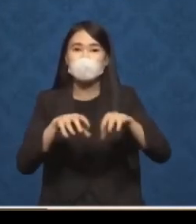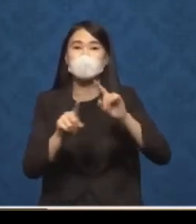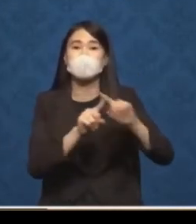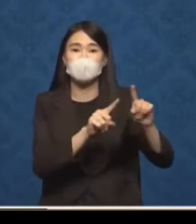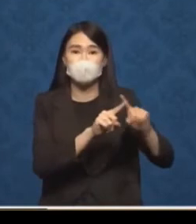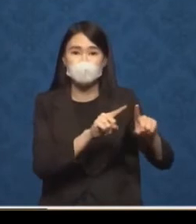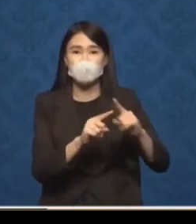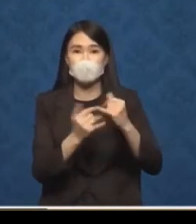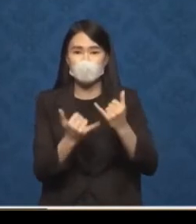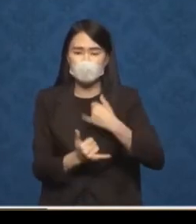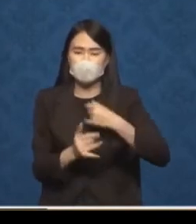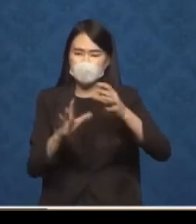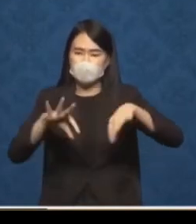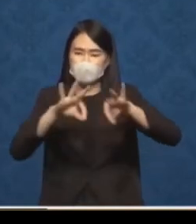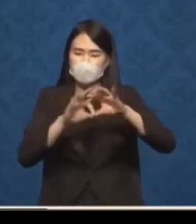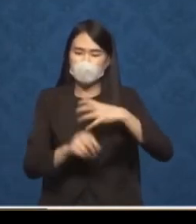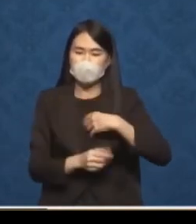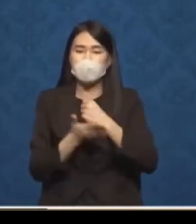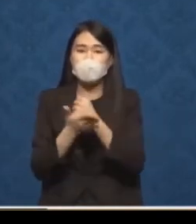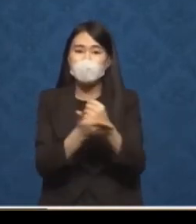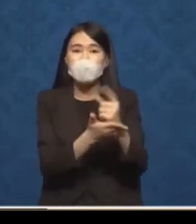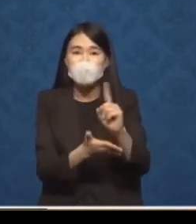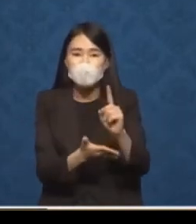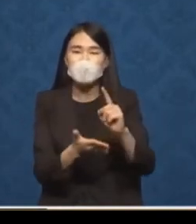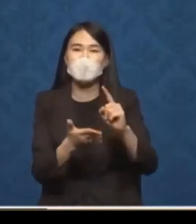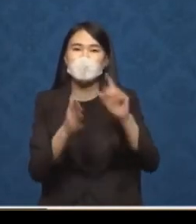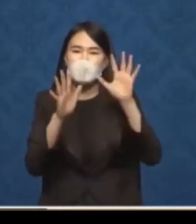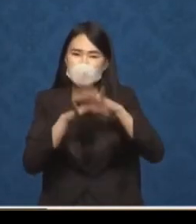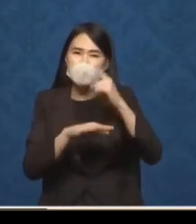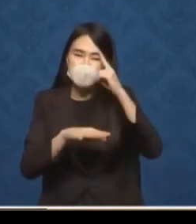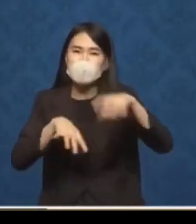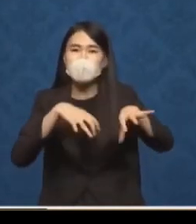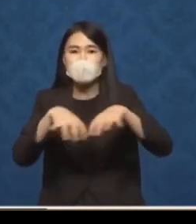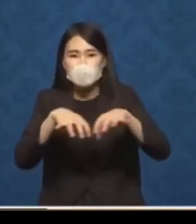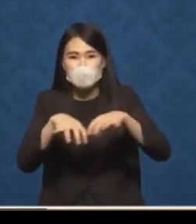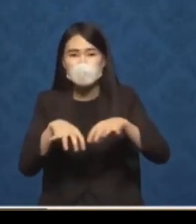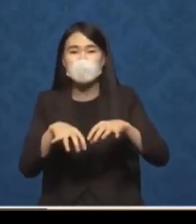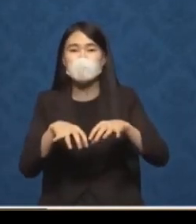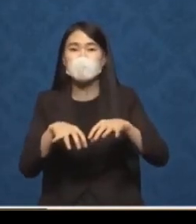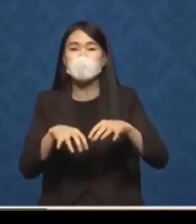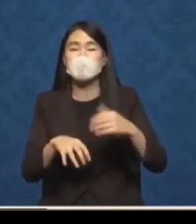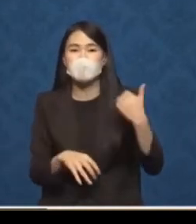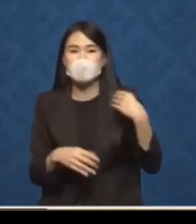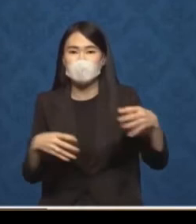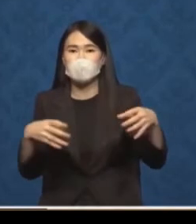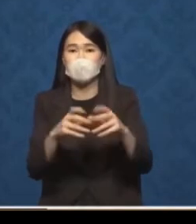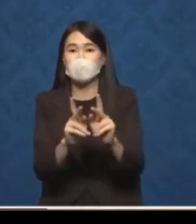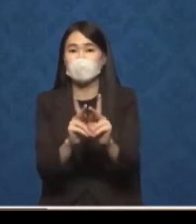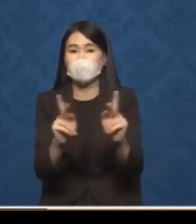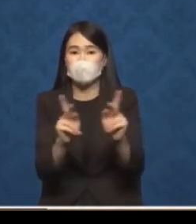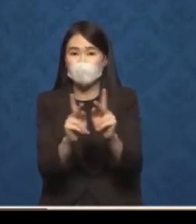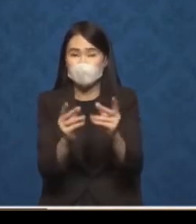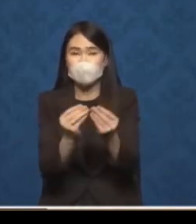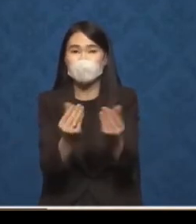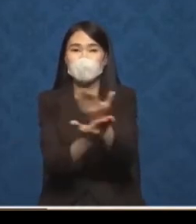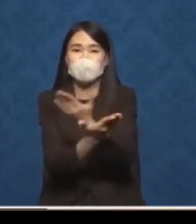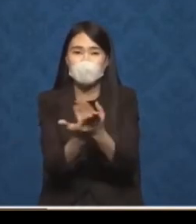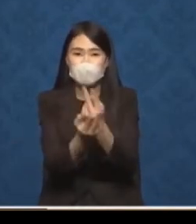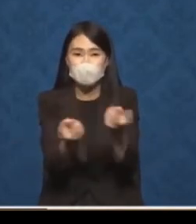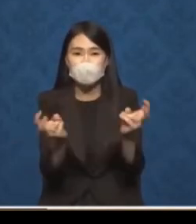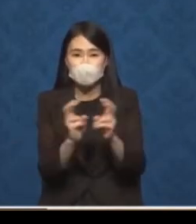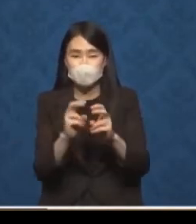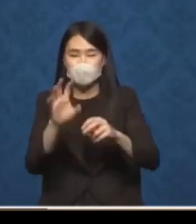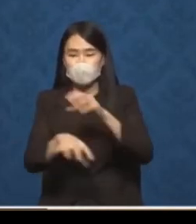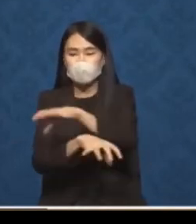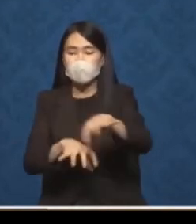ล่านี้ก็เลยจำเป็นที่จะต้องอาศัยการจัดการโดยมีทางคณะกรรมการก็ได้มีหน่วย